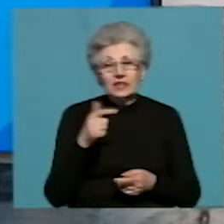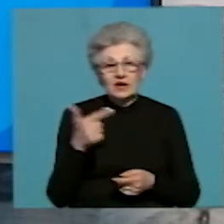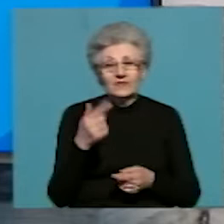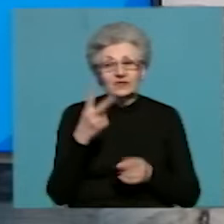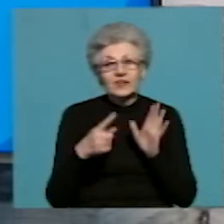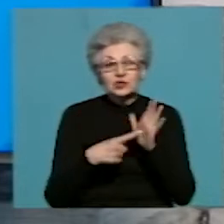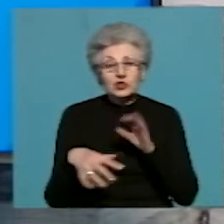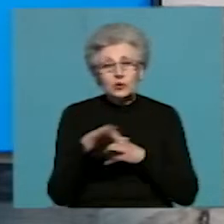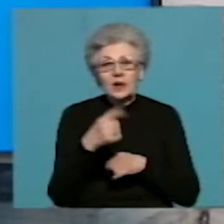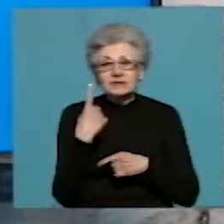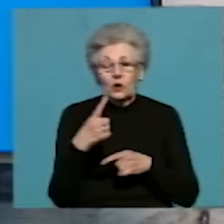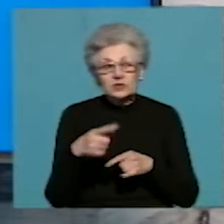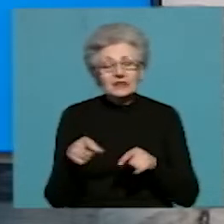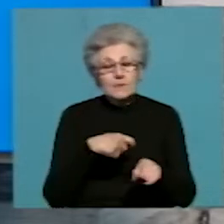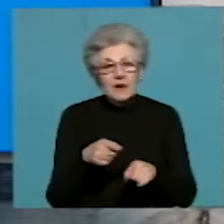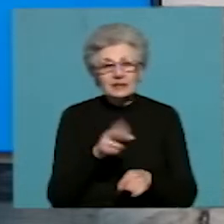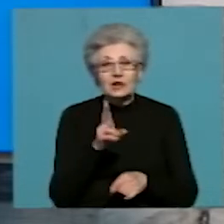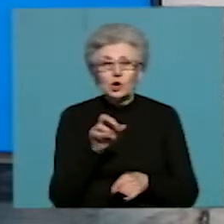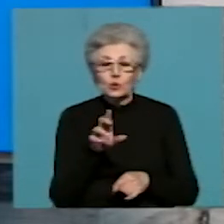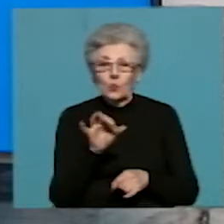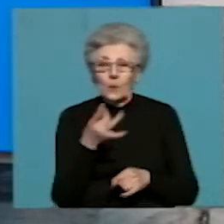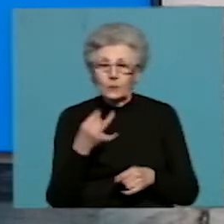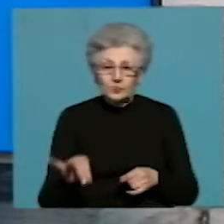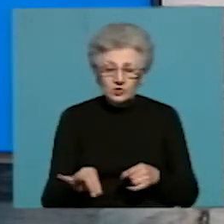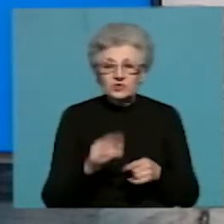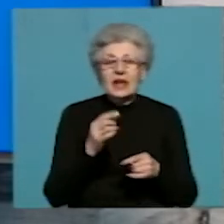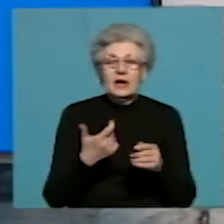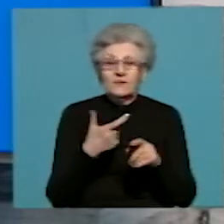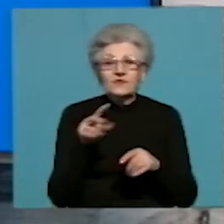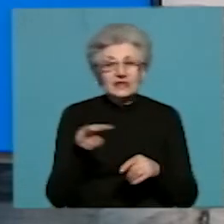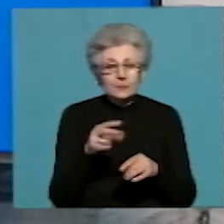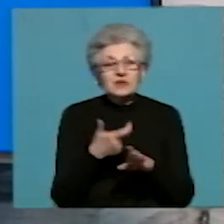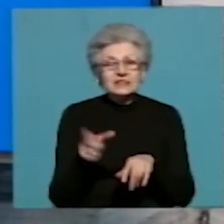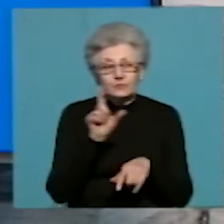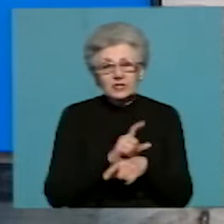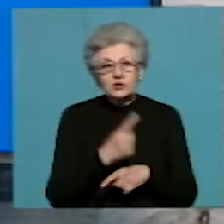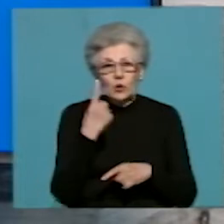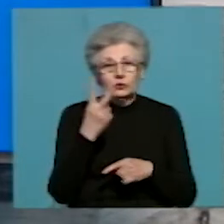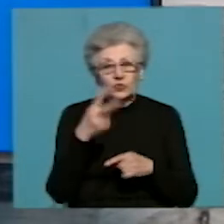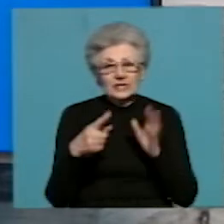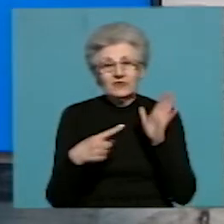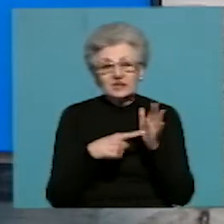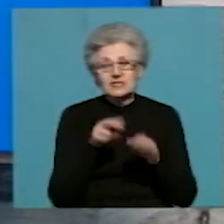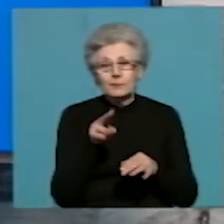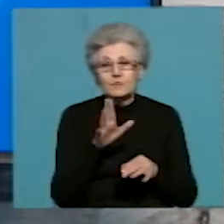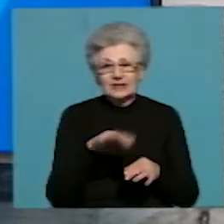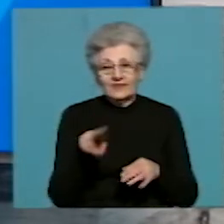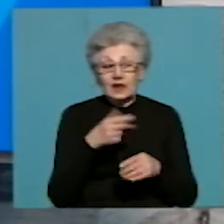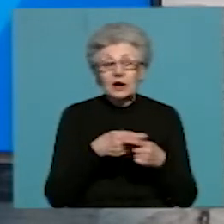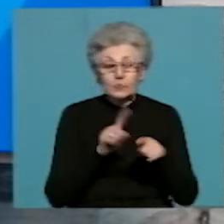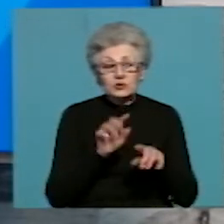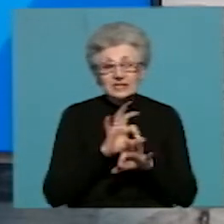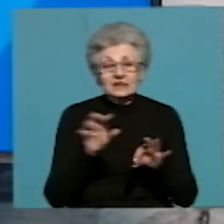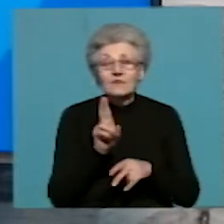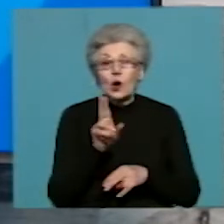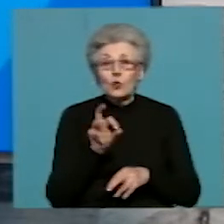копійок за 1 метр кубічний. У липні ця сума збільшиться до 1 гривні 62 копійок. Це вартість ПДФ. Про це сказав комерційний